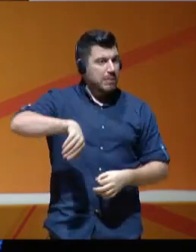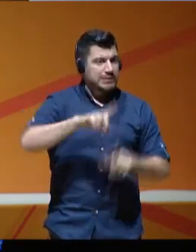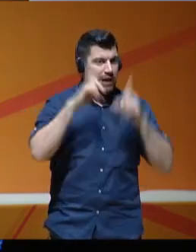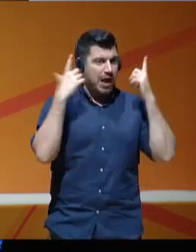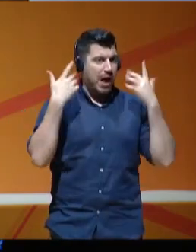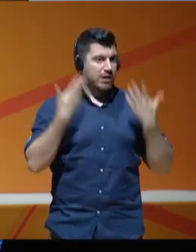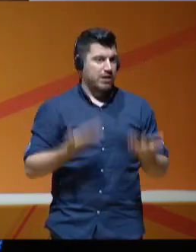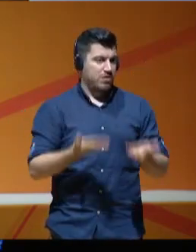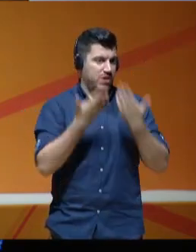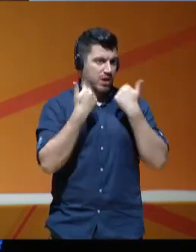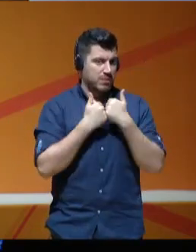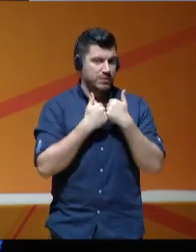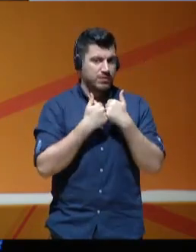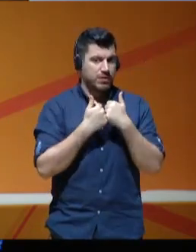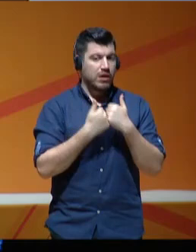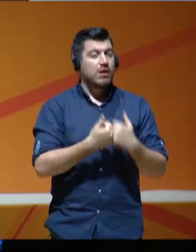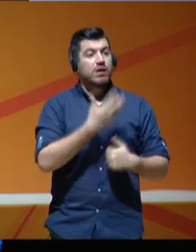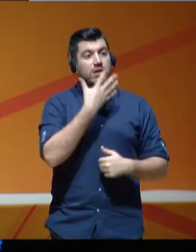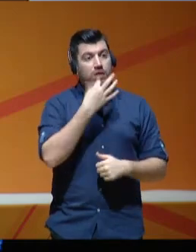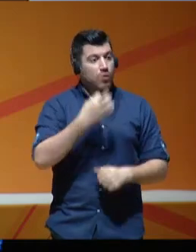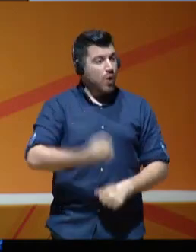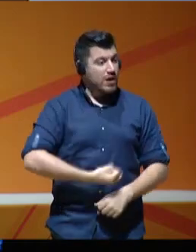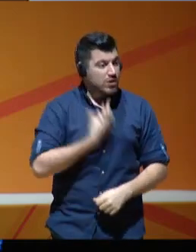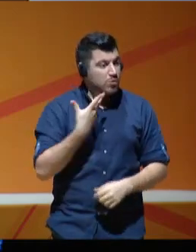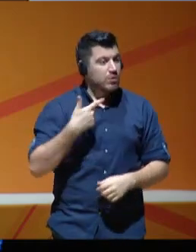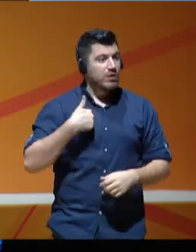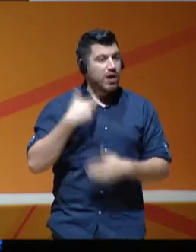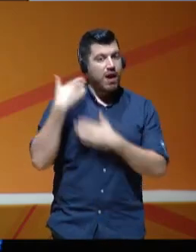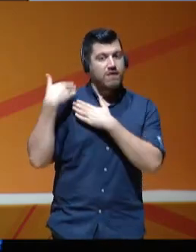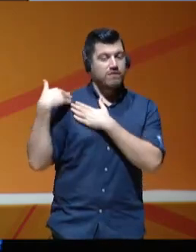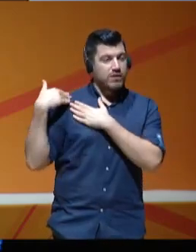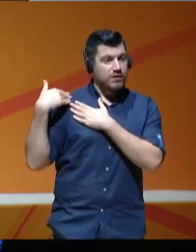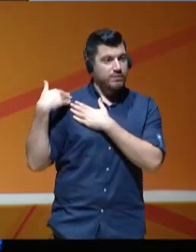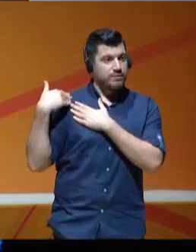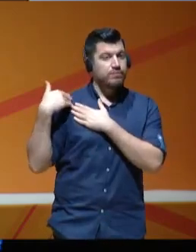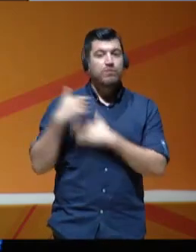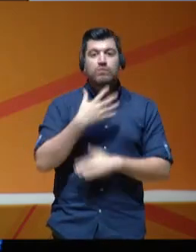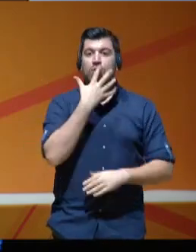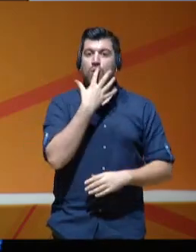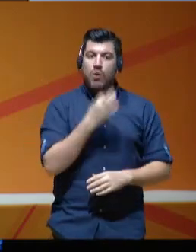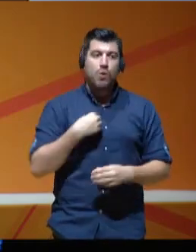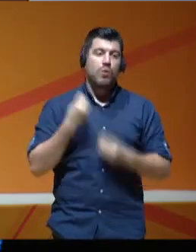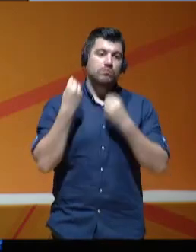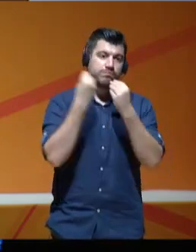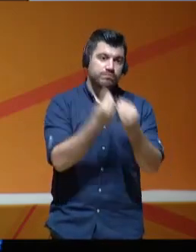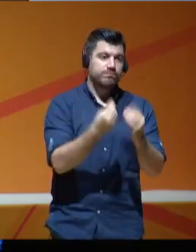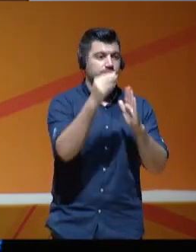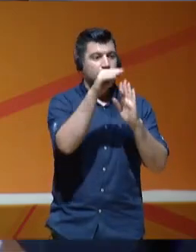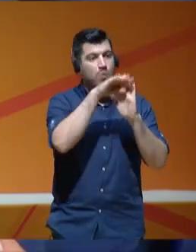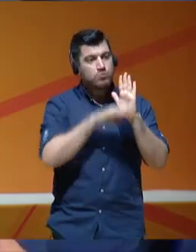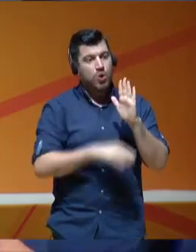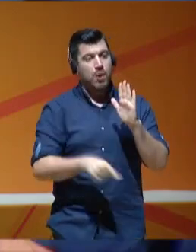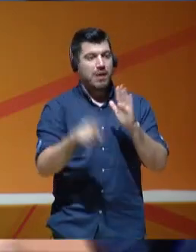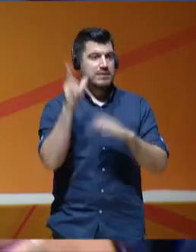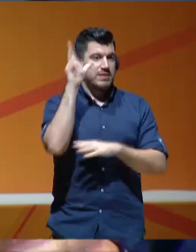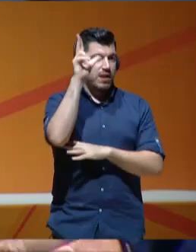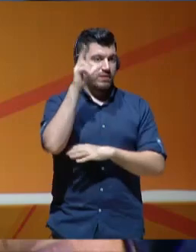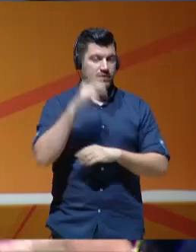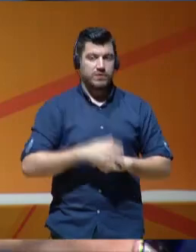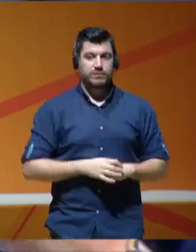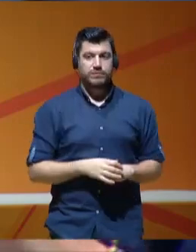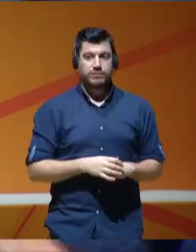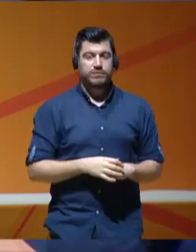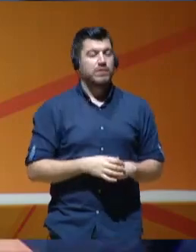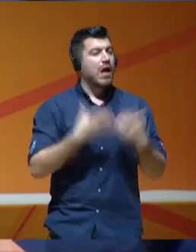Γι' αυτό και αισθανόμουν λίγο την ευθύνη βάζοντας αυτό το θέμα στη σημερινή Γενική Συνέλευση. Έχουμε